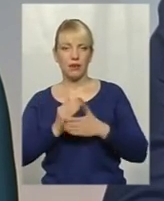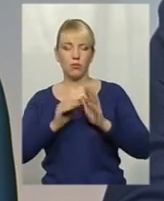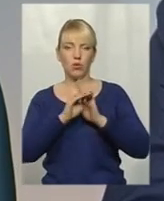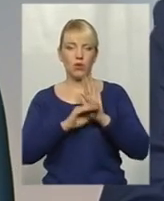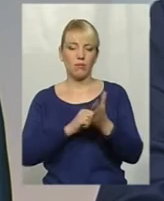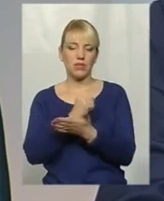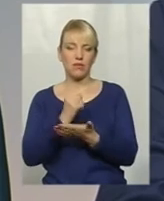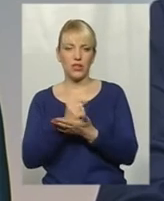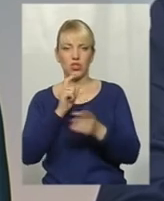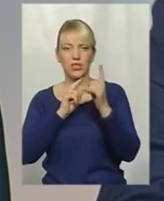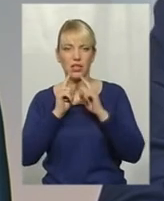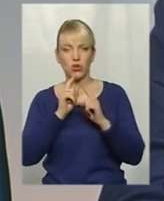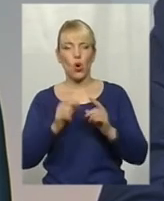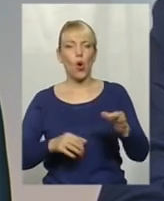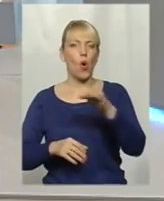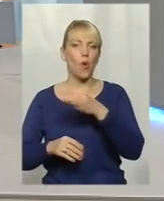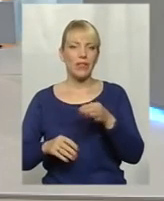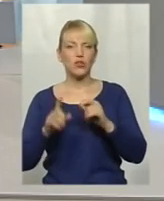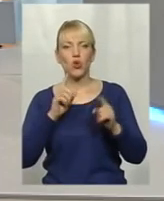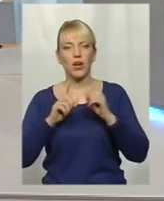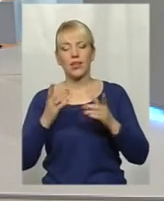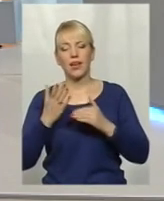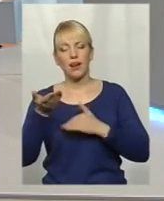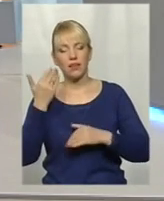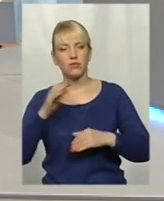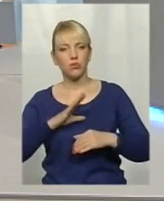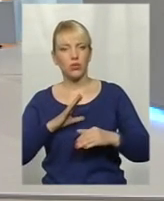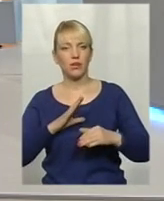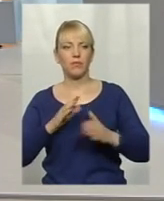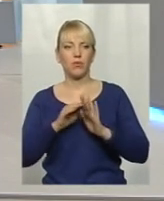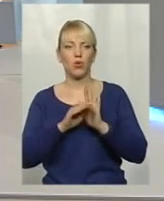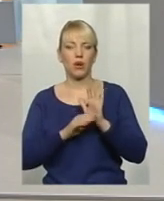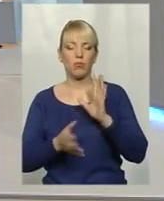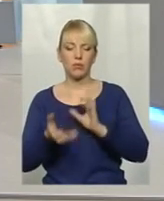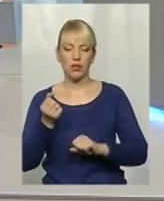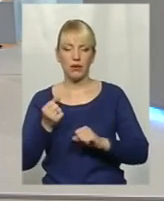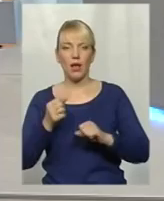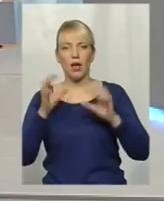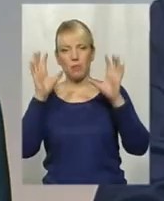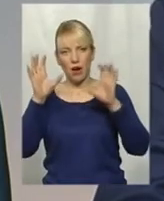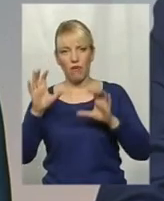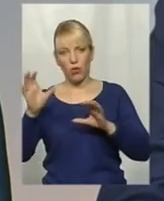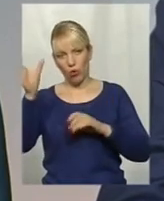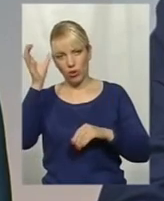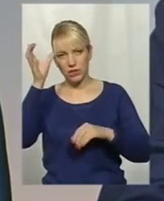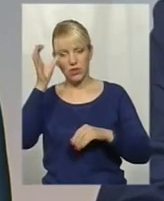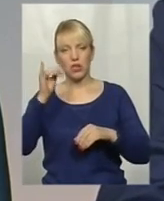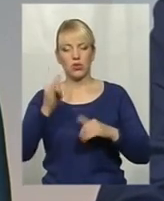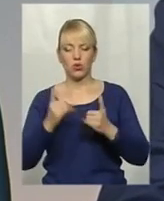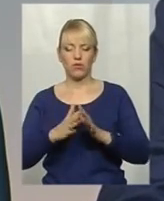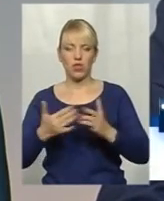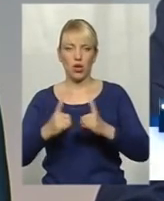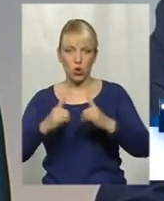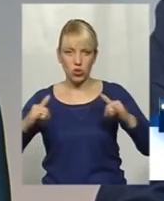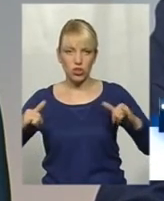затверджена сесією обласної ради, яка дійсно раніше була лише програма підтримки правової освіти населення області. Сьогодні вона розширена